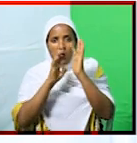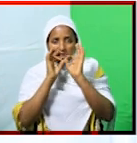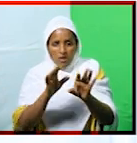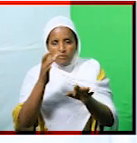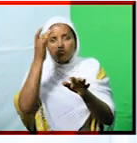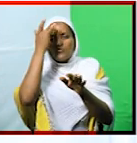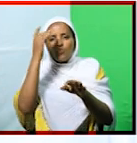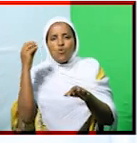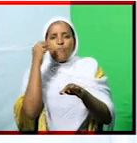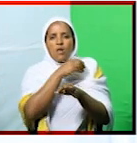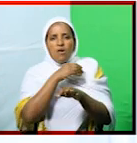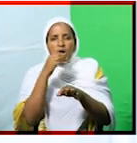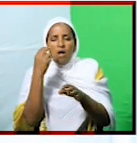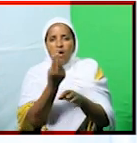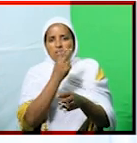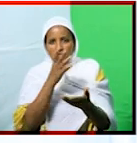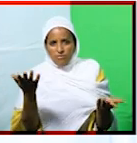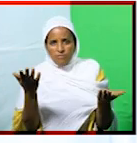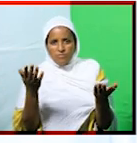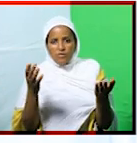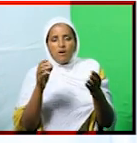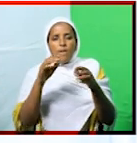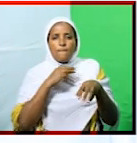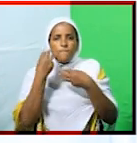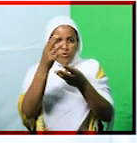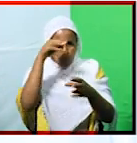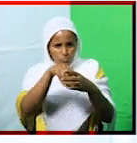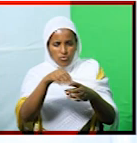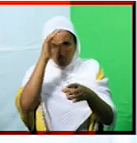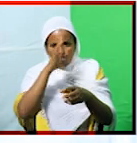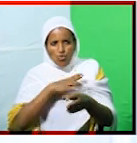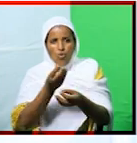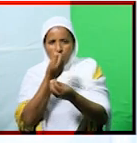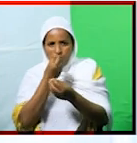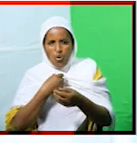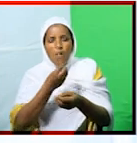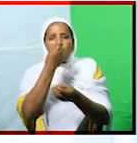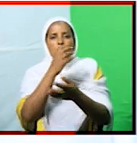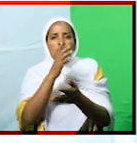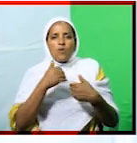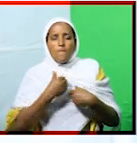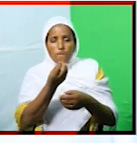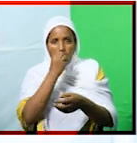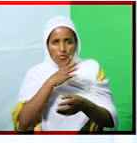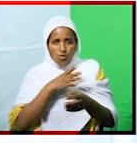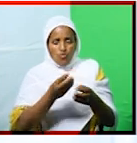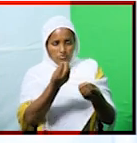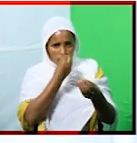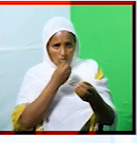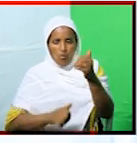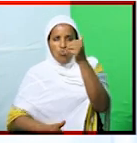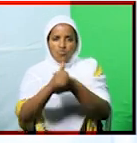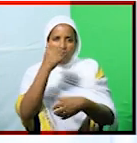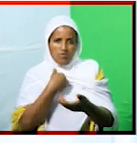ብትበላው እንደማይጠቅም ከእንስሳው መስዋዕት ውስጥ ሰው የሚበላው አለ፣ የማይበላው አለ። የማይበላውን ብትበላው ትጎዳለህ፣ የማይበላው